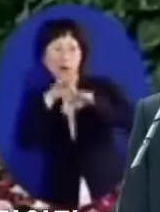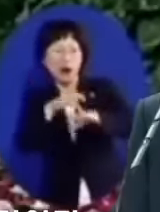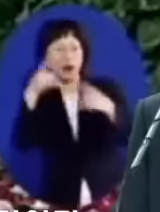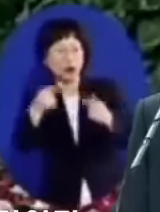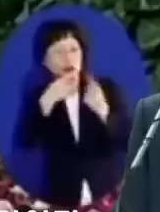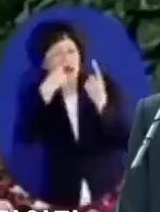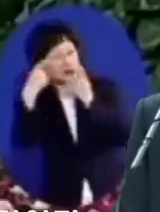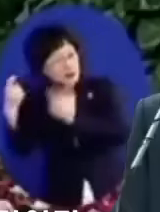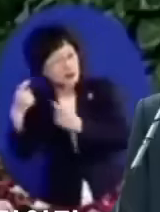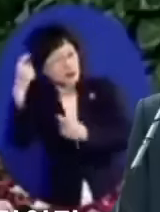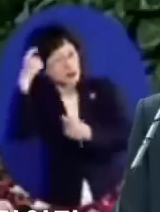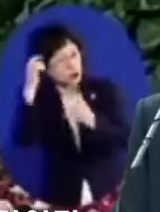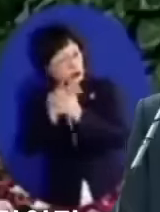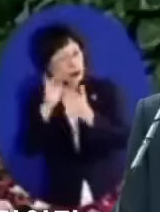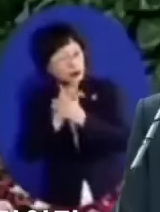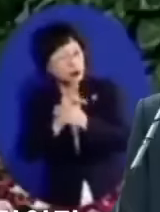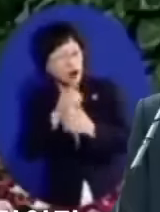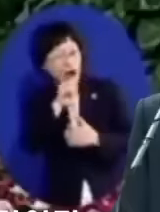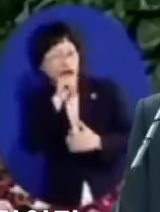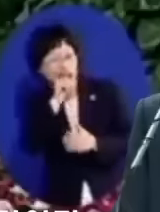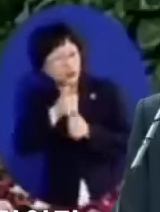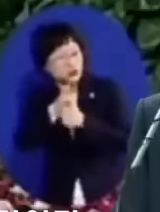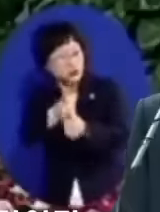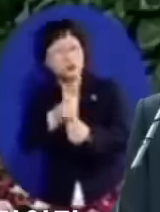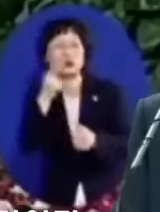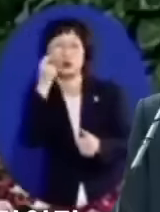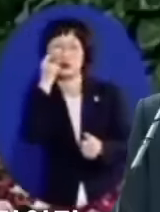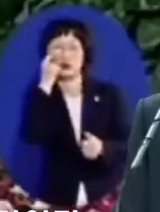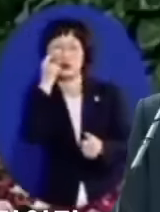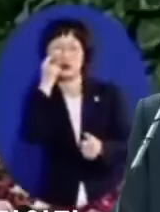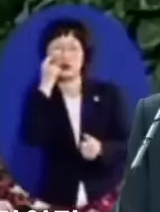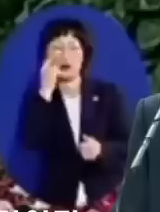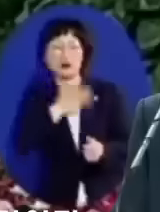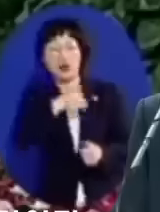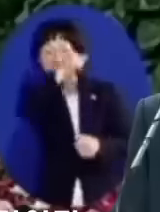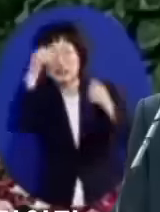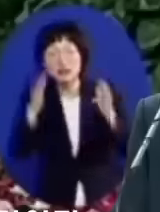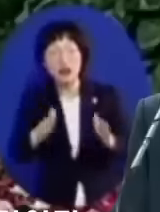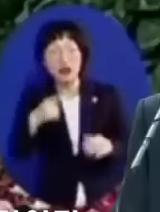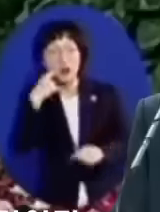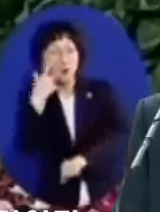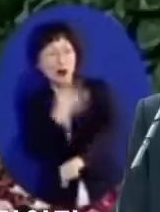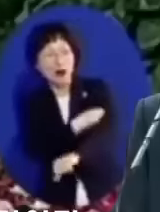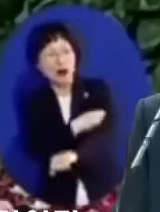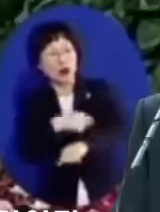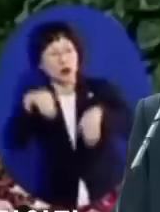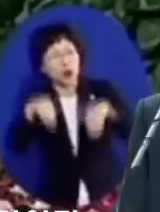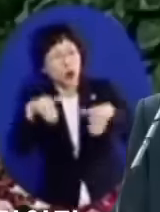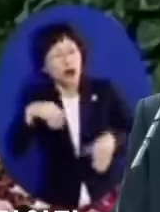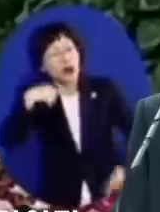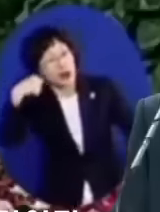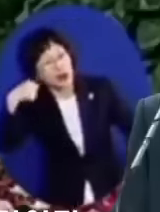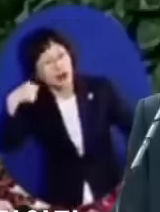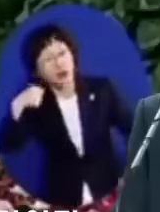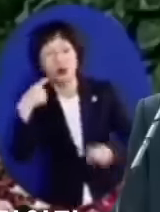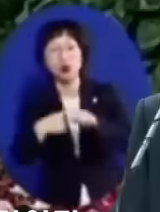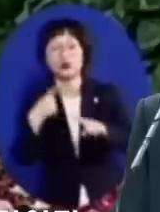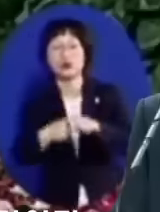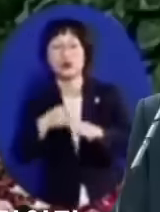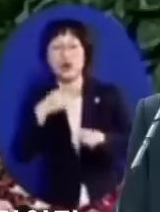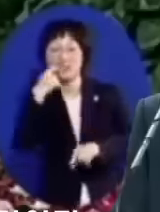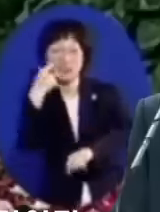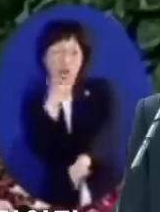나의 정신력으로는 도저히 의지로 이겨낼 수가 없습니다. 내 인생은 마약의 노예이며 노리개입니다. 마약하는